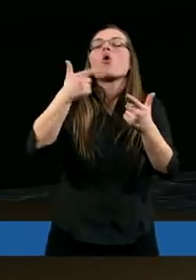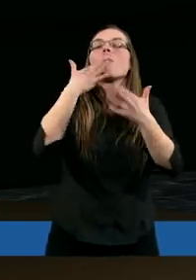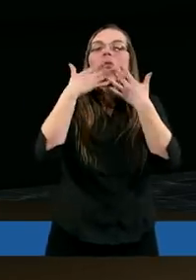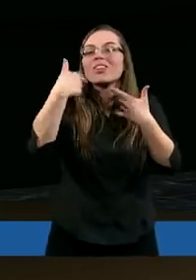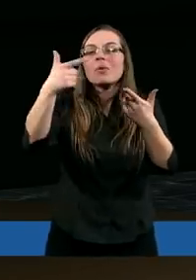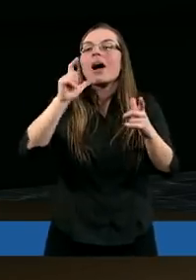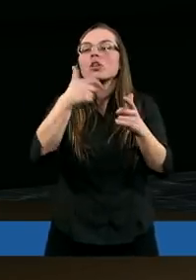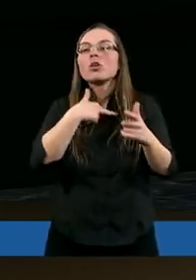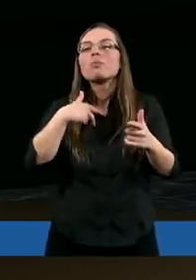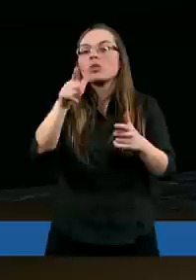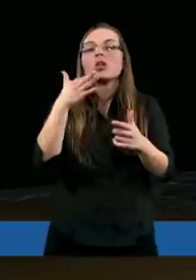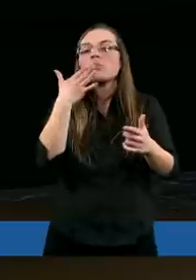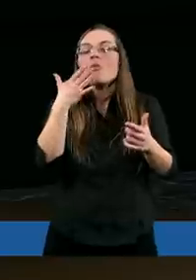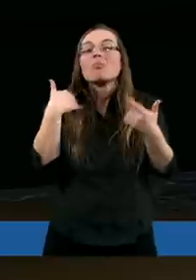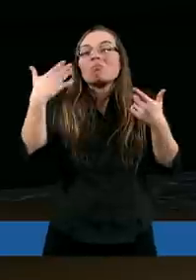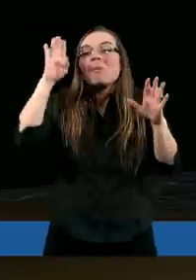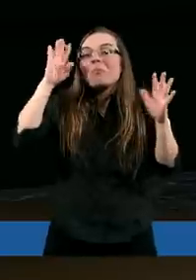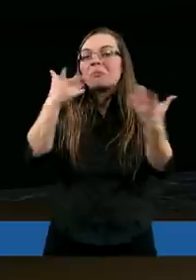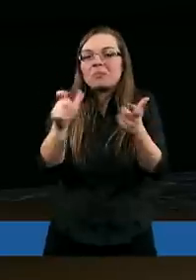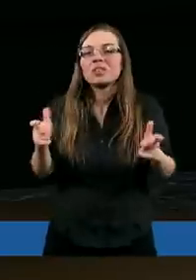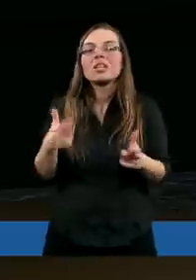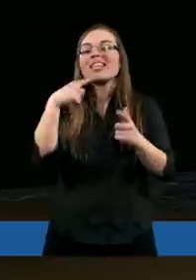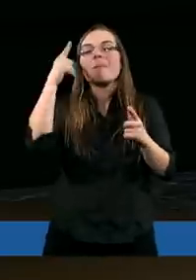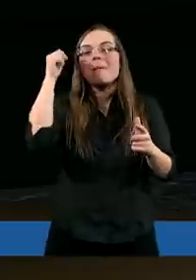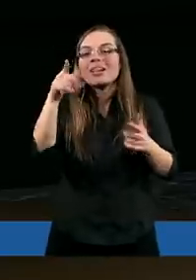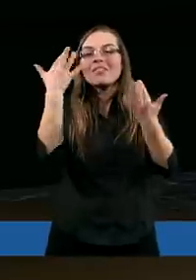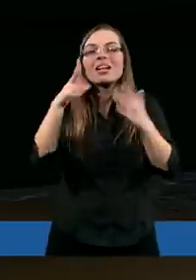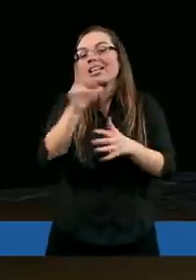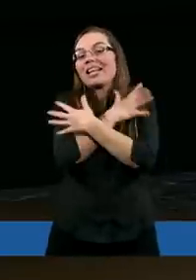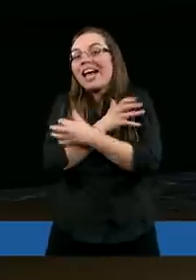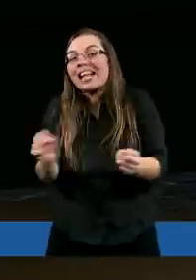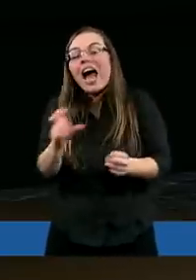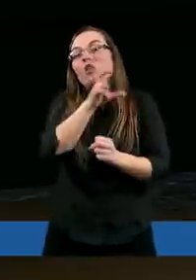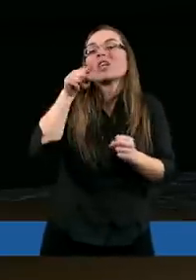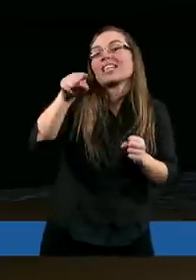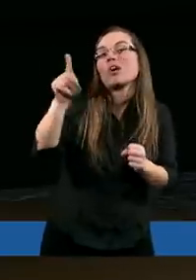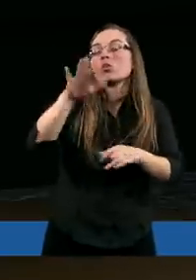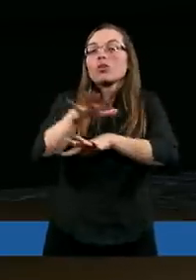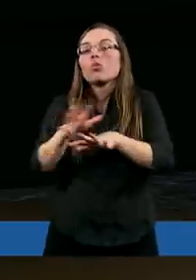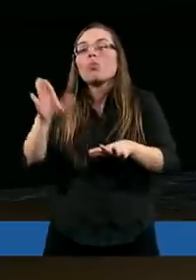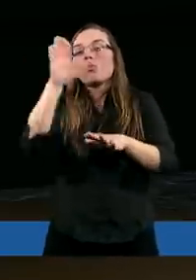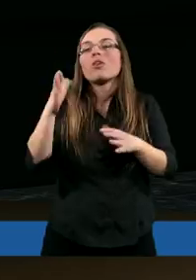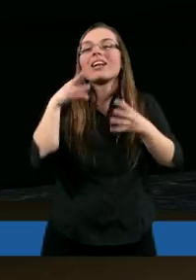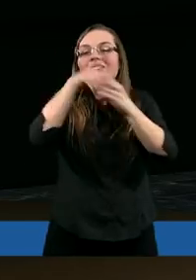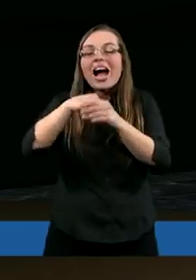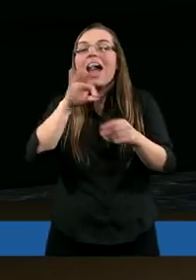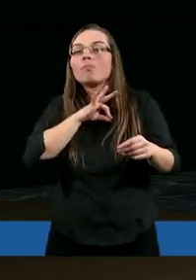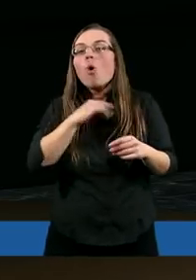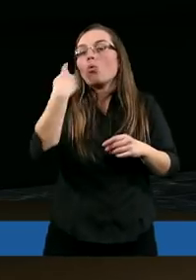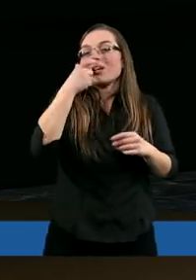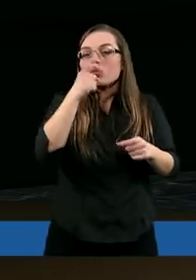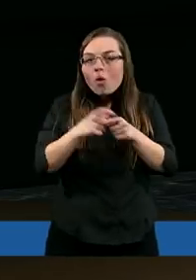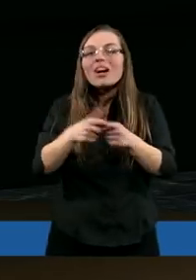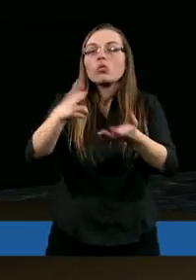mówiłam z moich najbliższych, niewiele z tego pamiętam. Nie wiem, ze strachu, czy z tego, że Duch Boży wkłada w moje usta słowa,